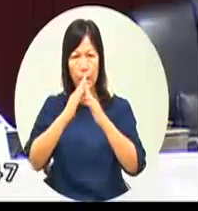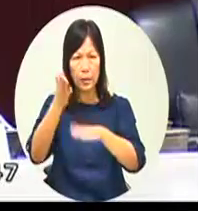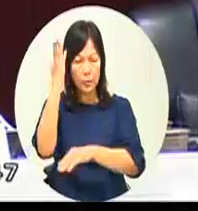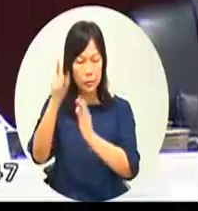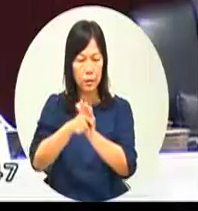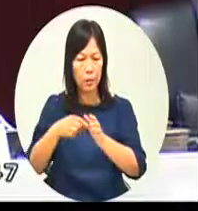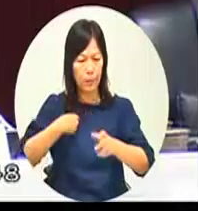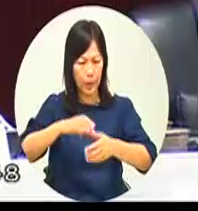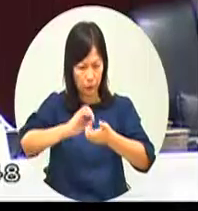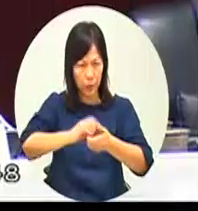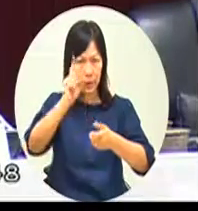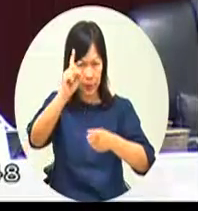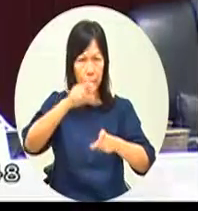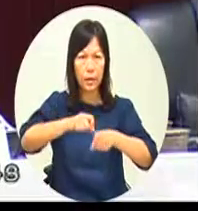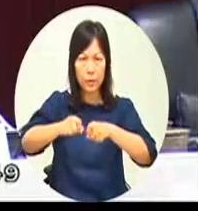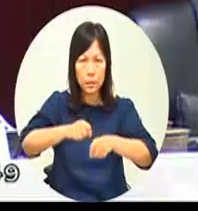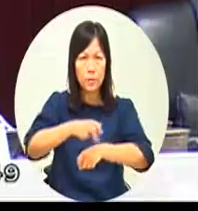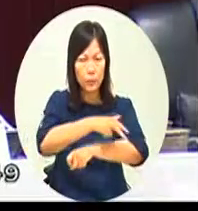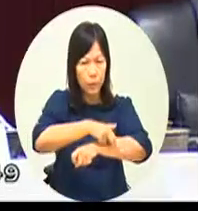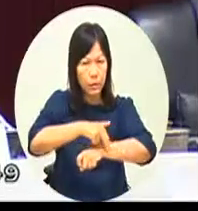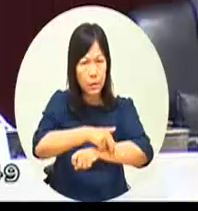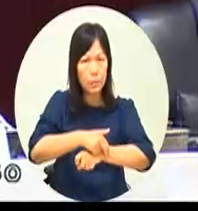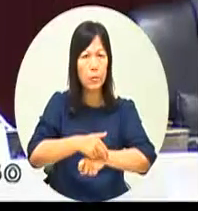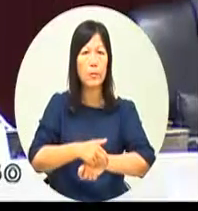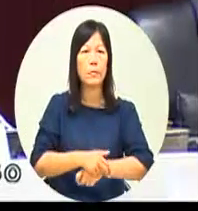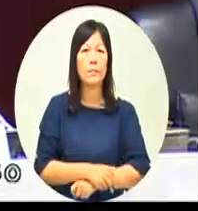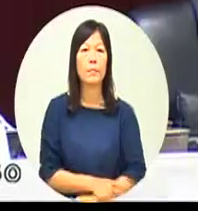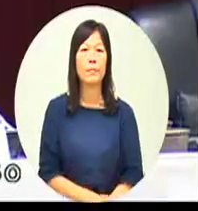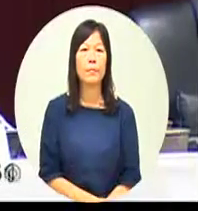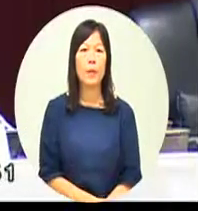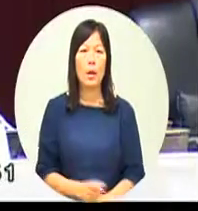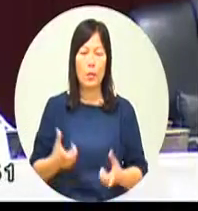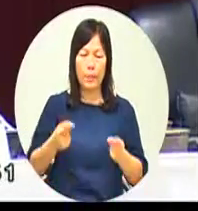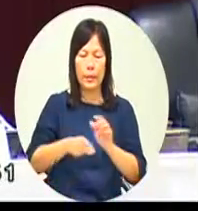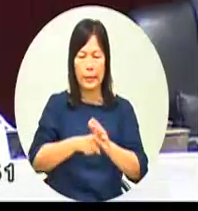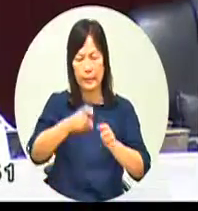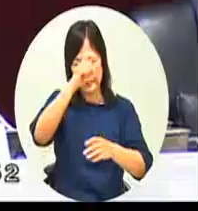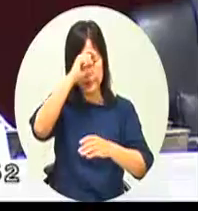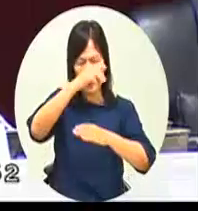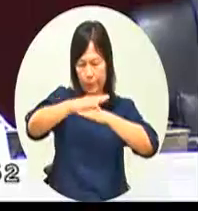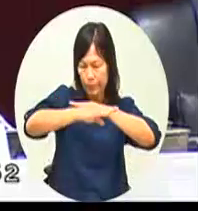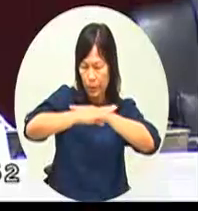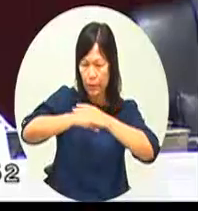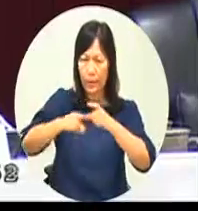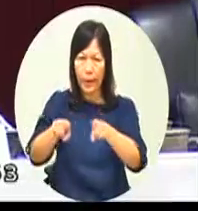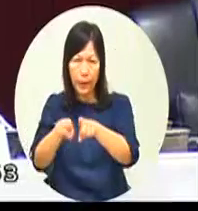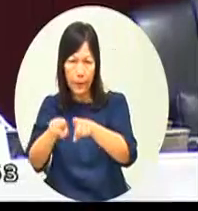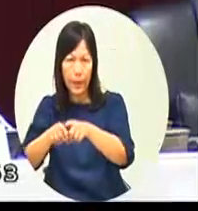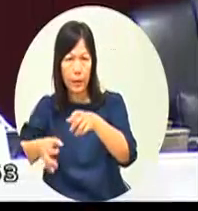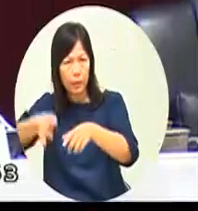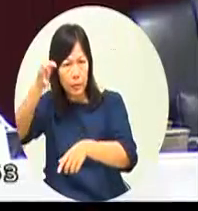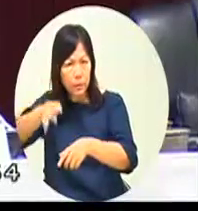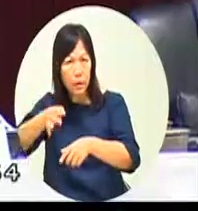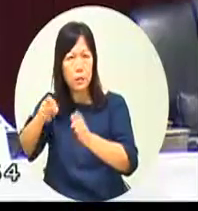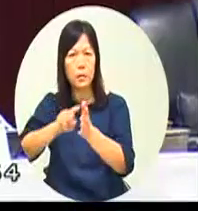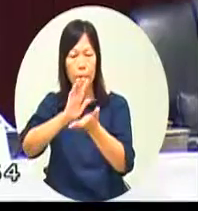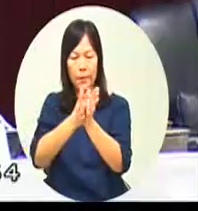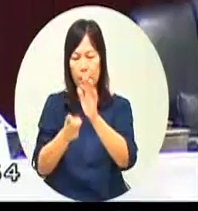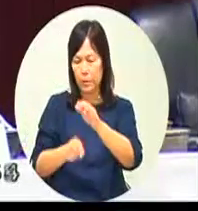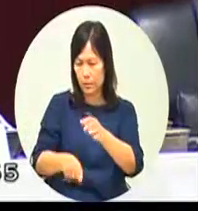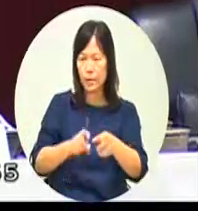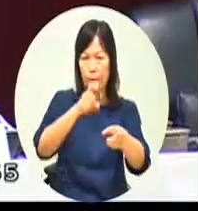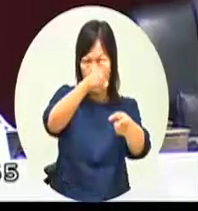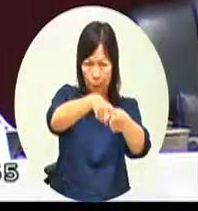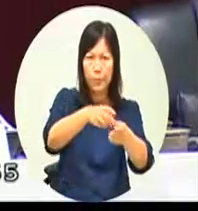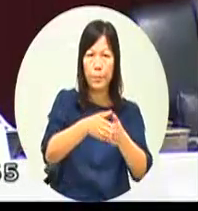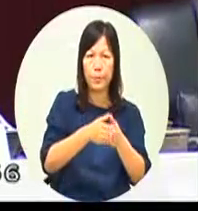一个政策的时候，用公平正义的普世价值来作为这个底线，